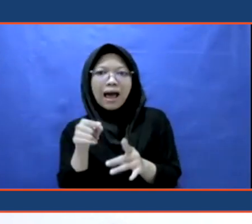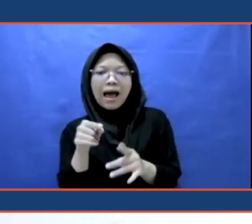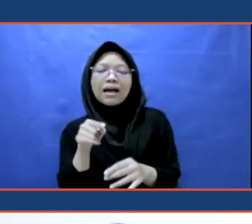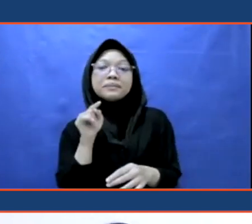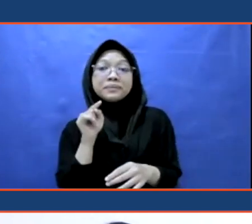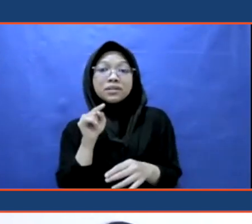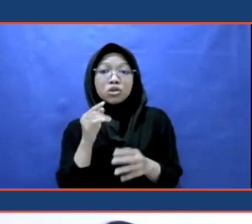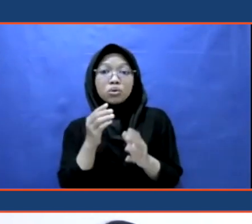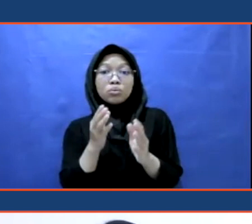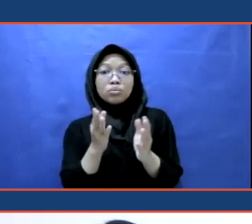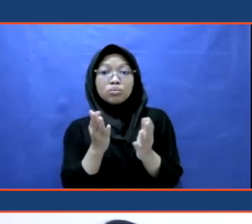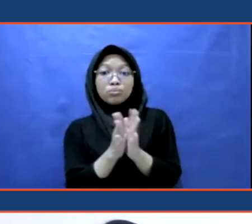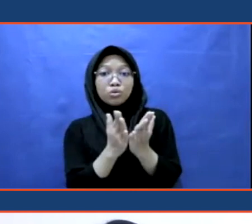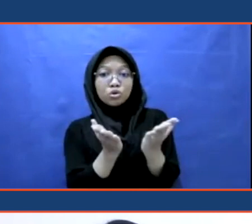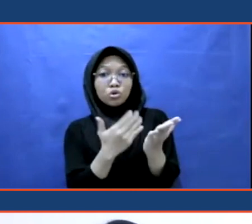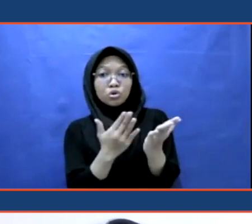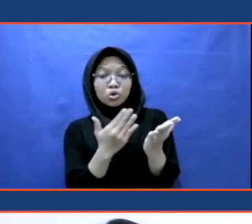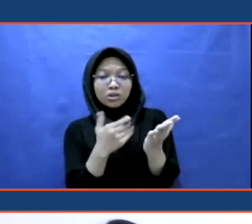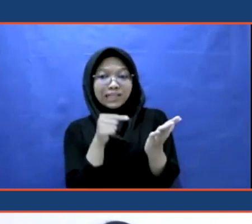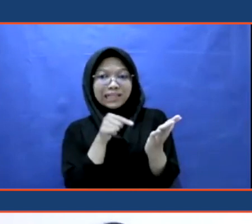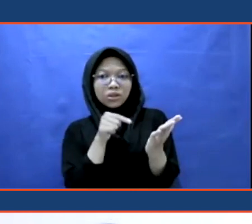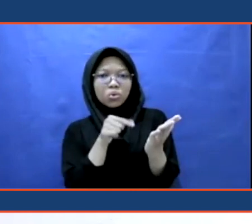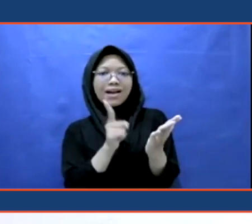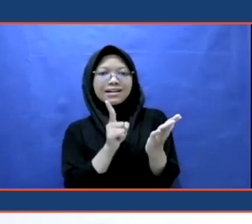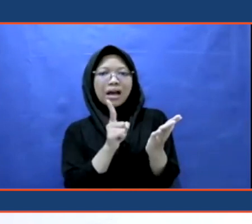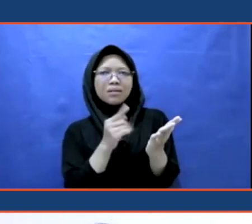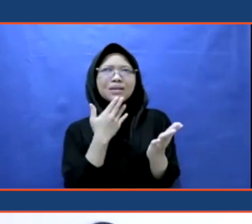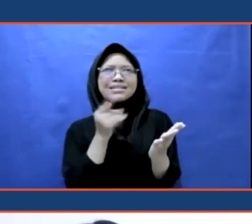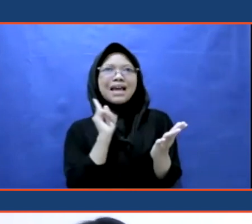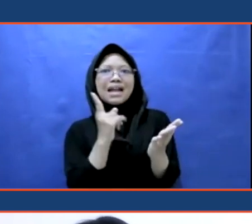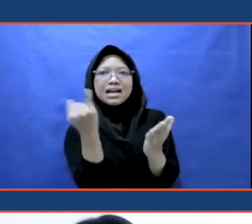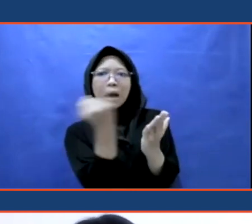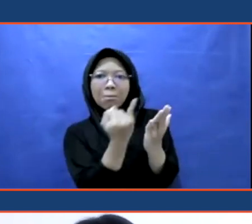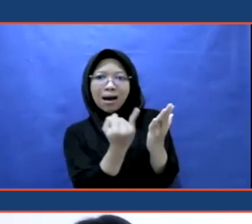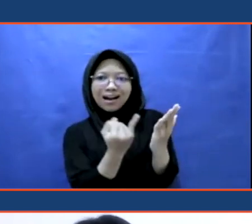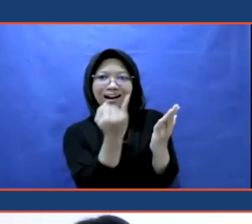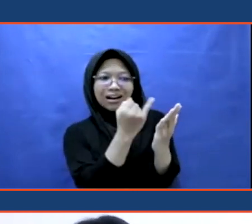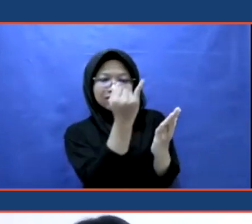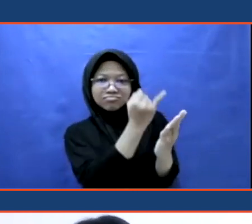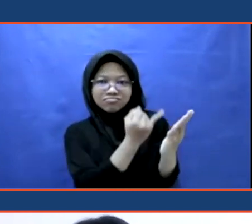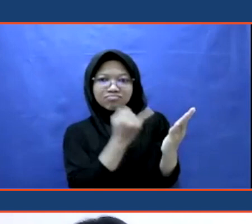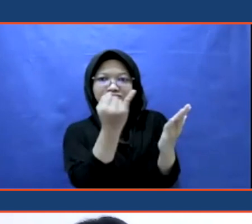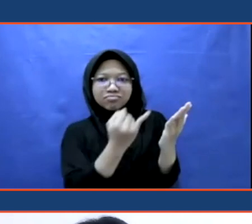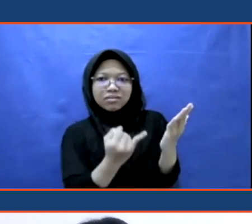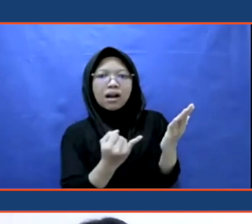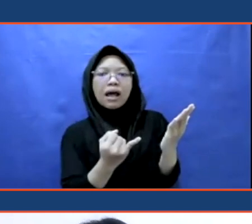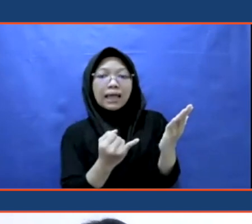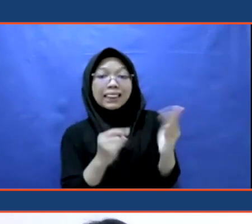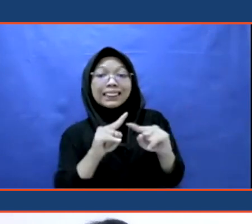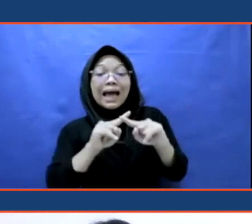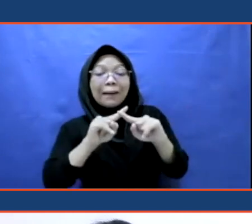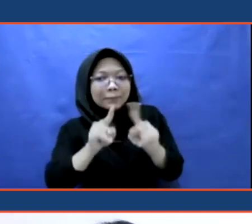cara ada gambarnya gitu ya Nahwa untuk bagi